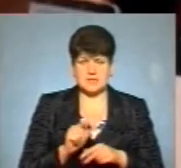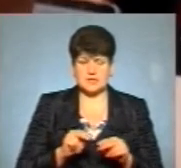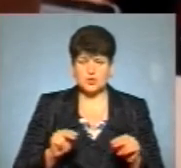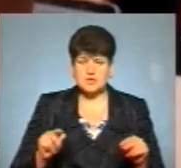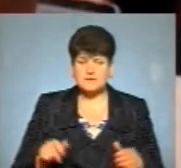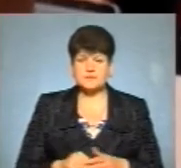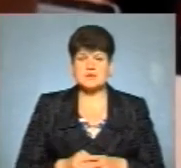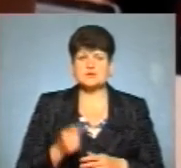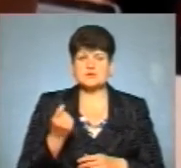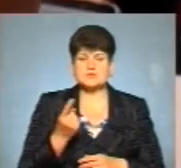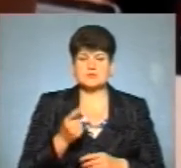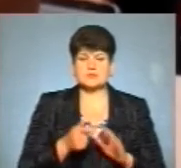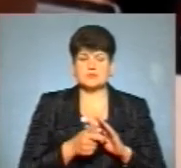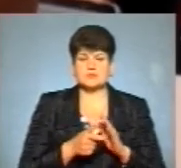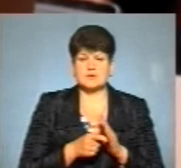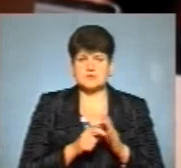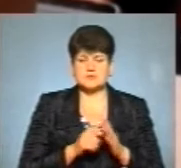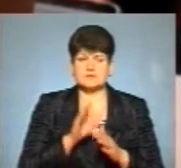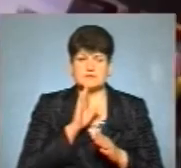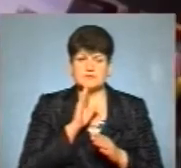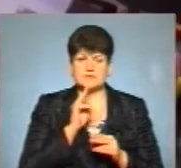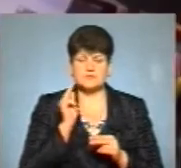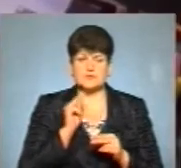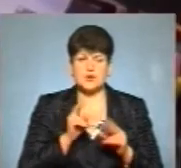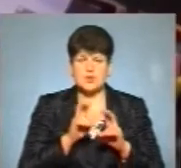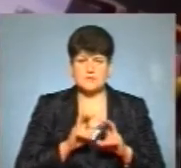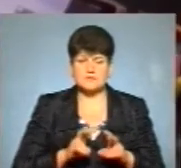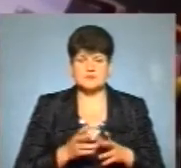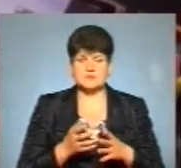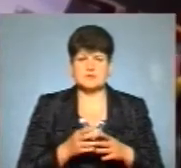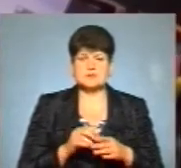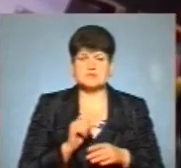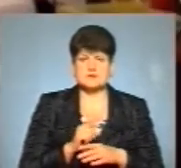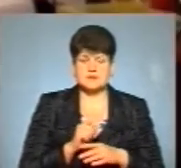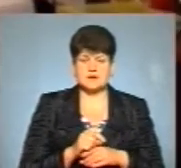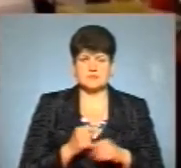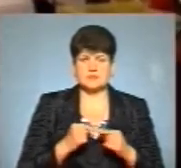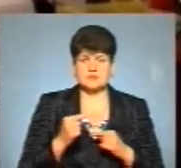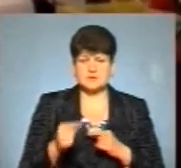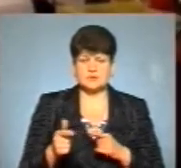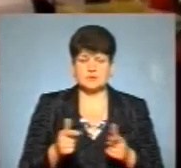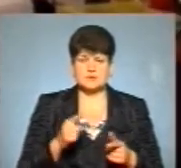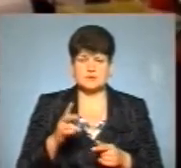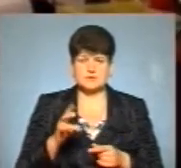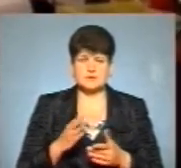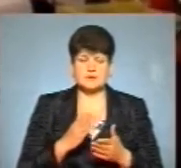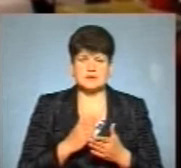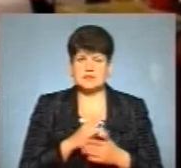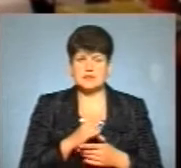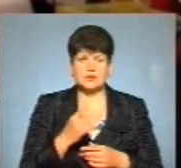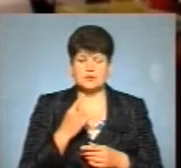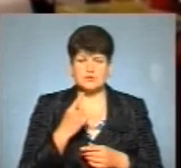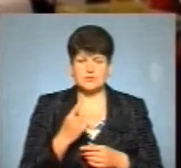з одинадцятикласницею розв'язує задачі онлайн. Про дистанційну підготовку до ЗНО розповідає. Ні один гаджет не